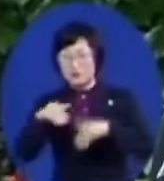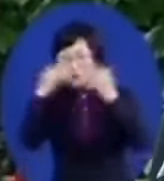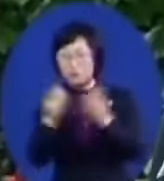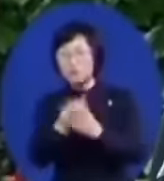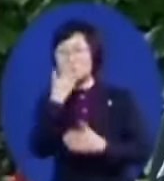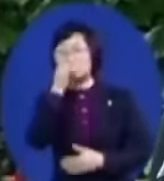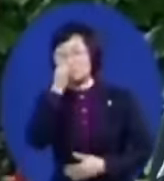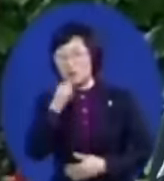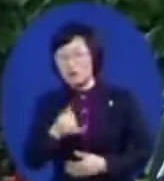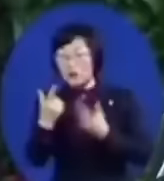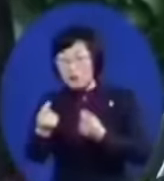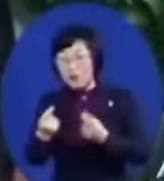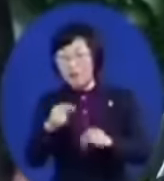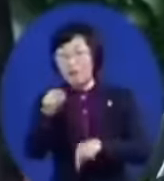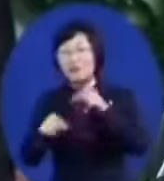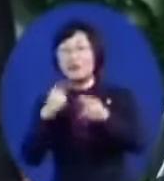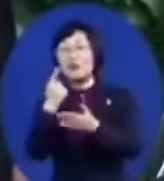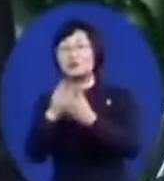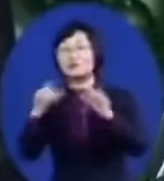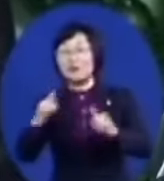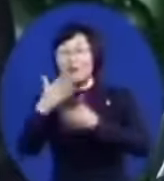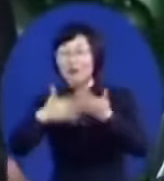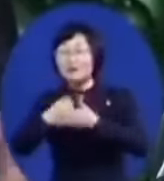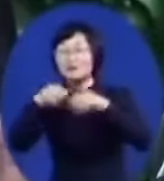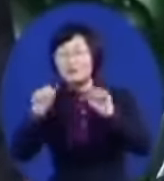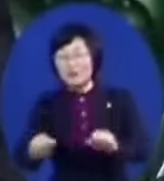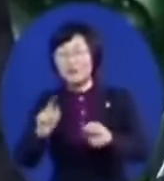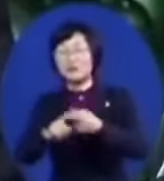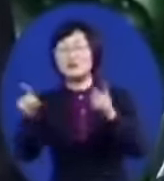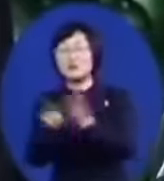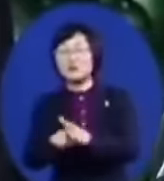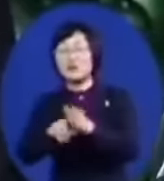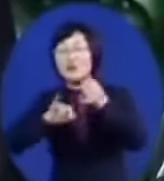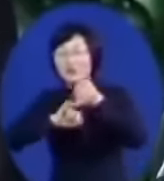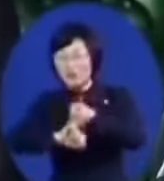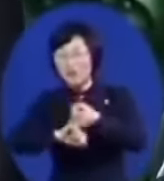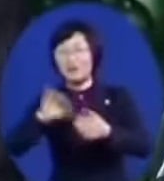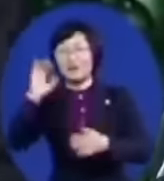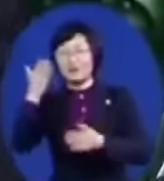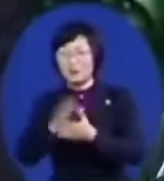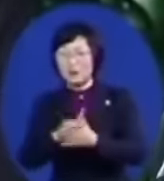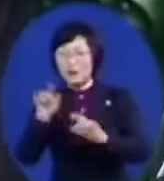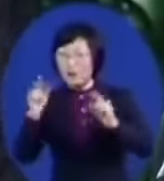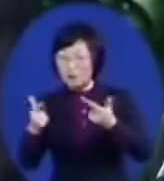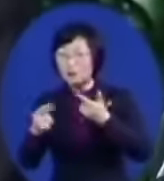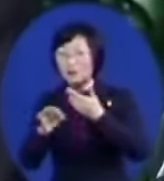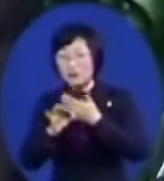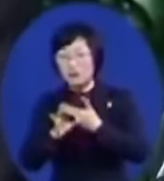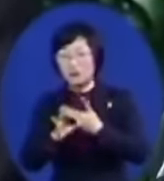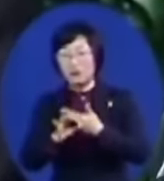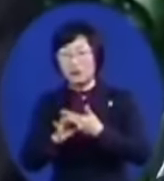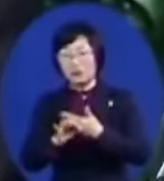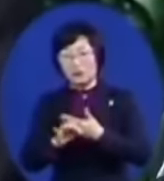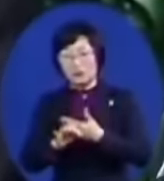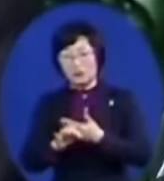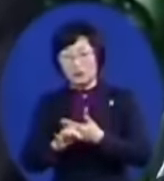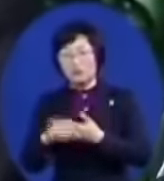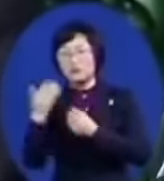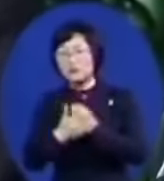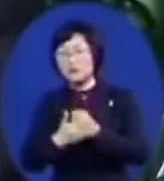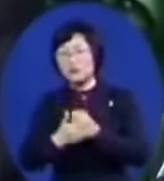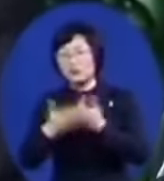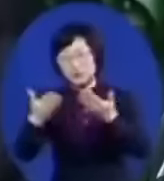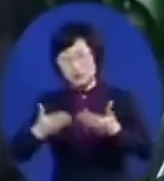죽게 나오는 자는 하나님이 살아계신 것을 믿어야 돼요. 안 그러면 은혜 받을 수